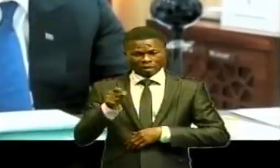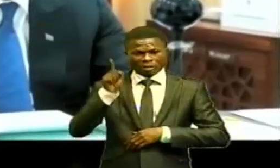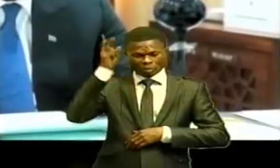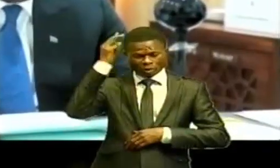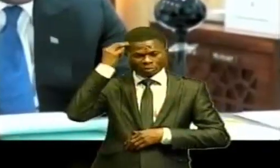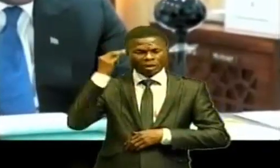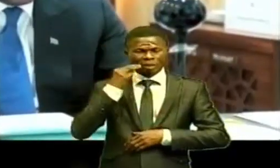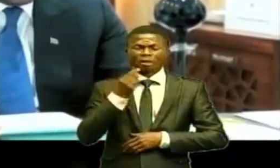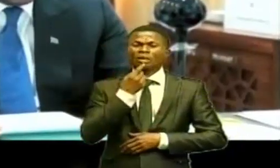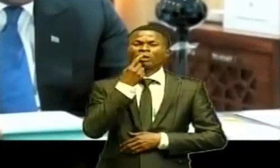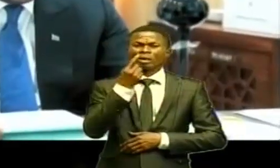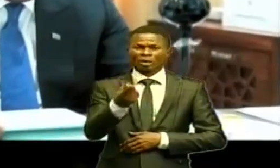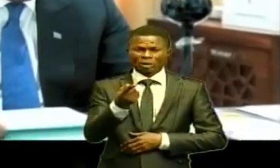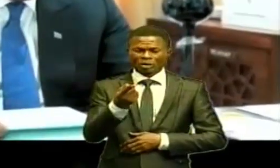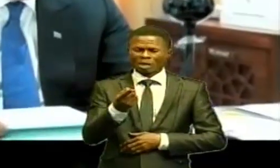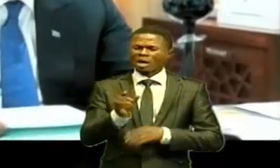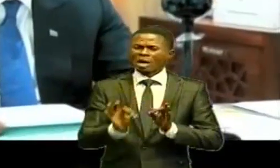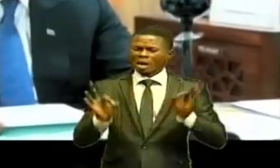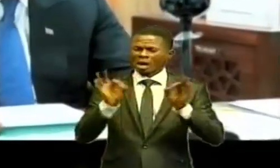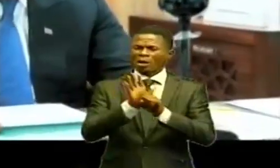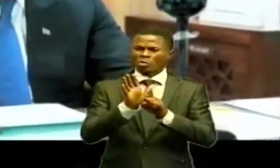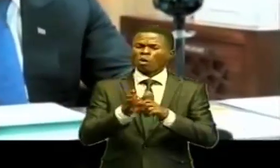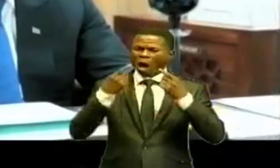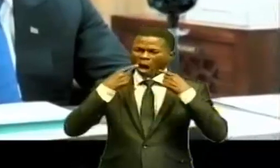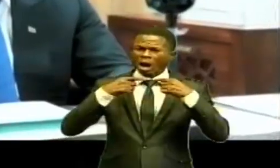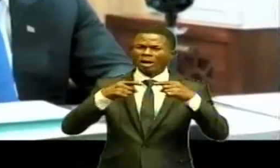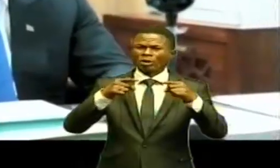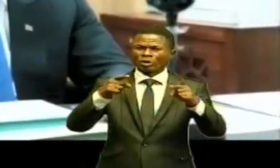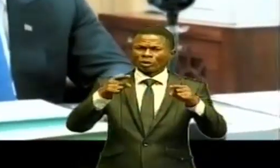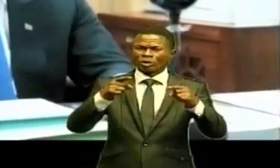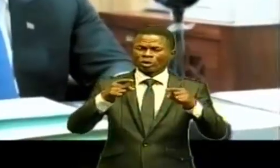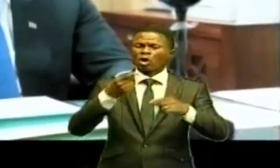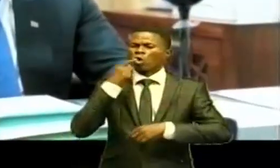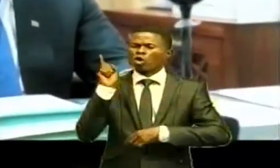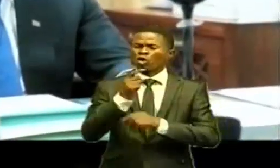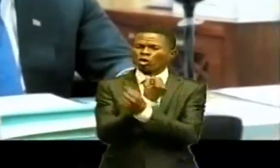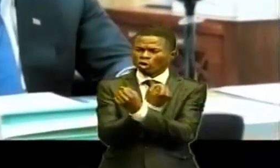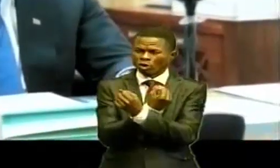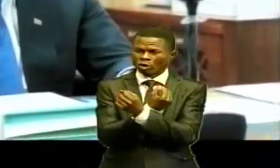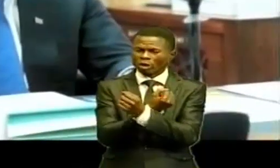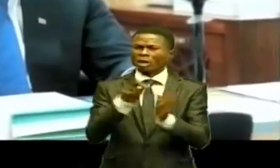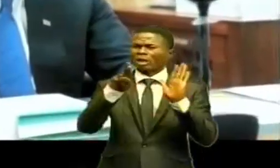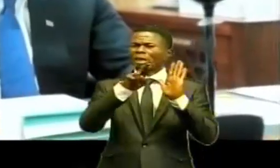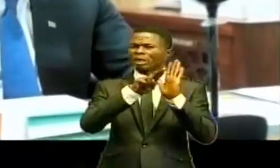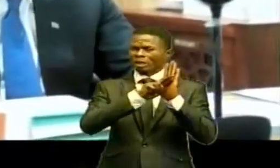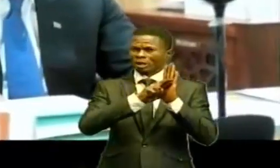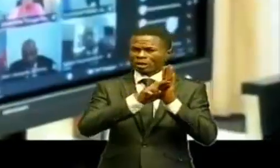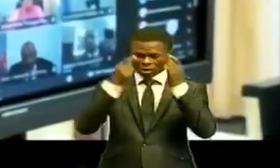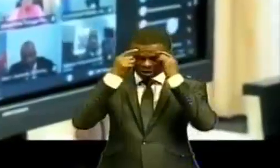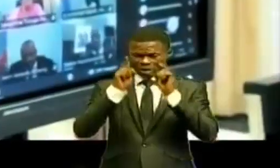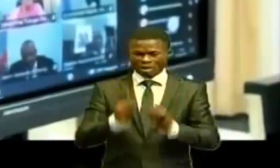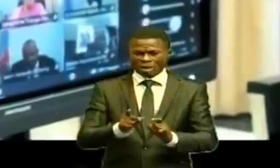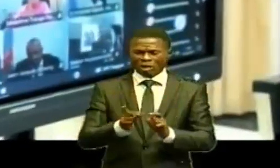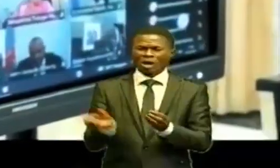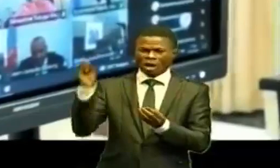ministre a insisté sur la nécessité de rappeler l'exigence du respect strict des gestes barrières et des mesures